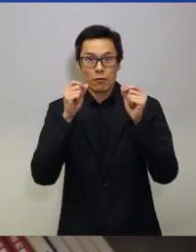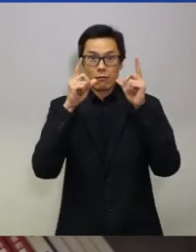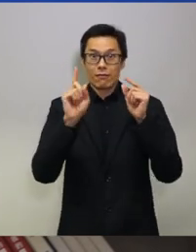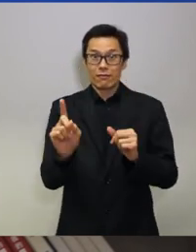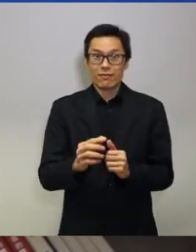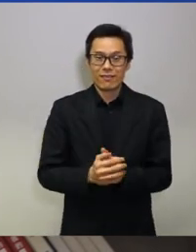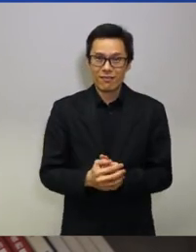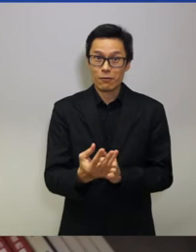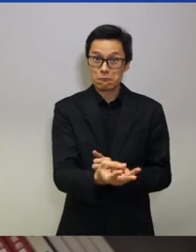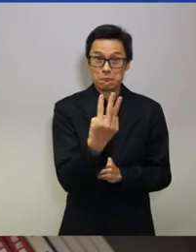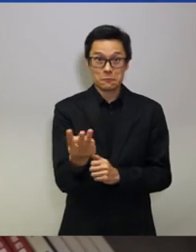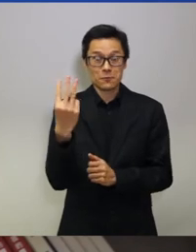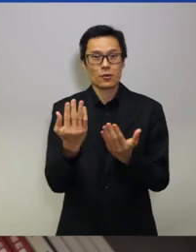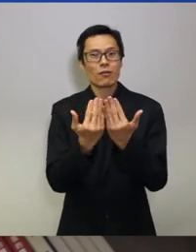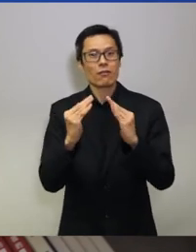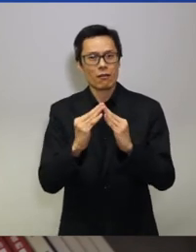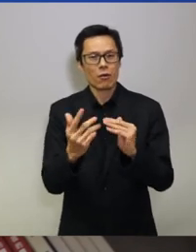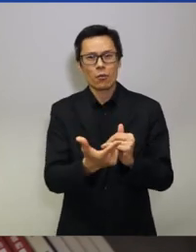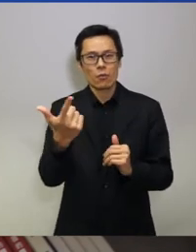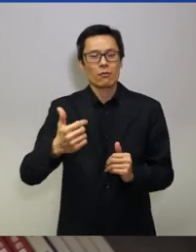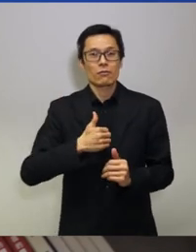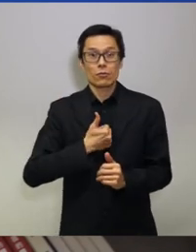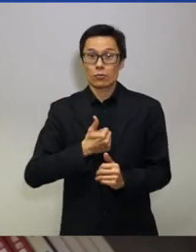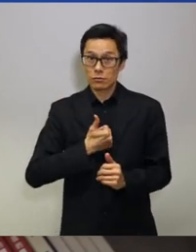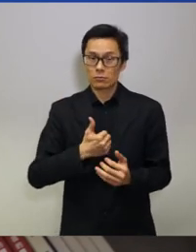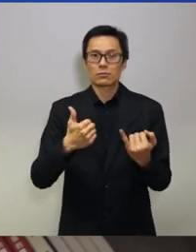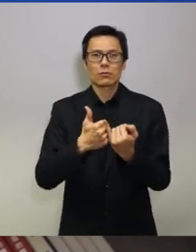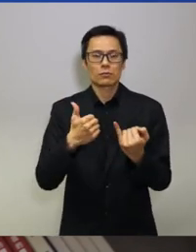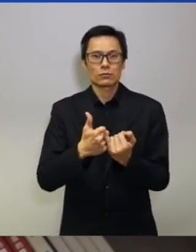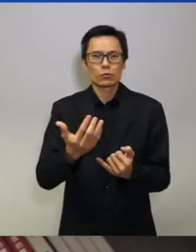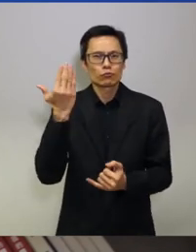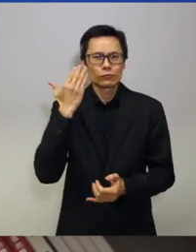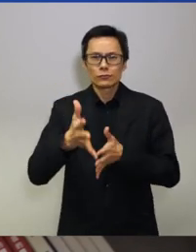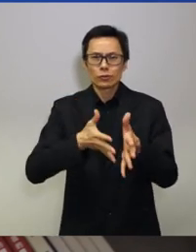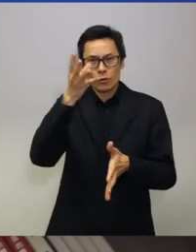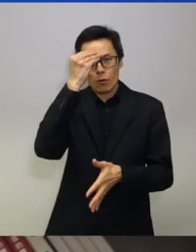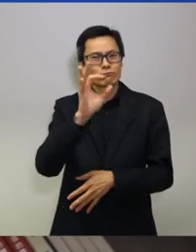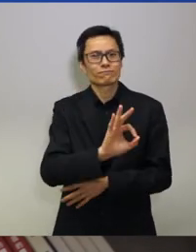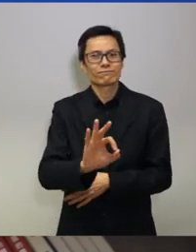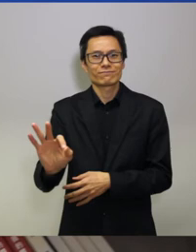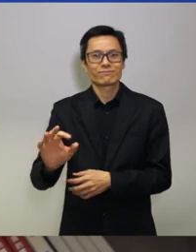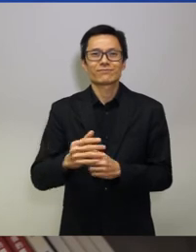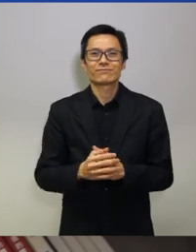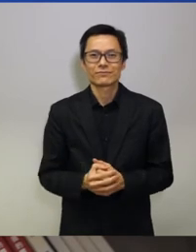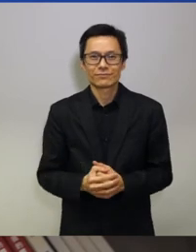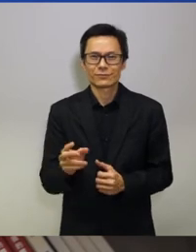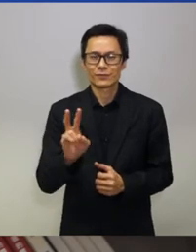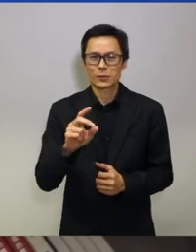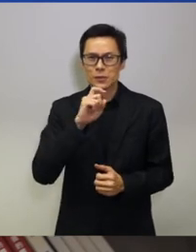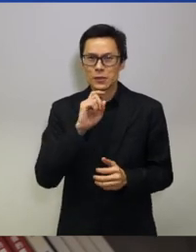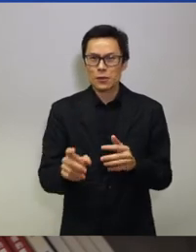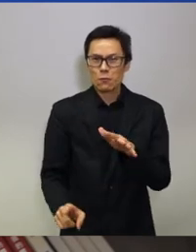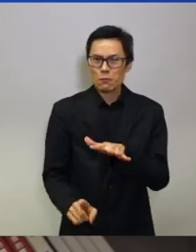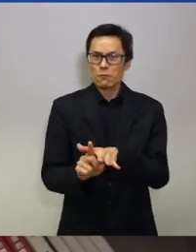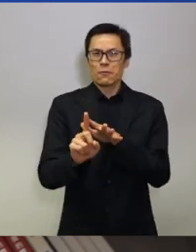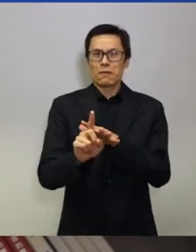得獎的學校裡面，有很多的老師和學生其實他們都未學過手語，但仍然有一個這麼傑出的表現，